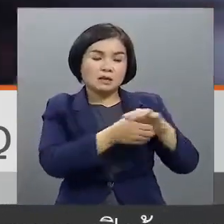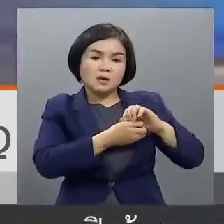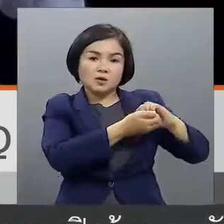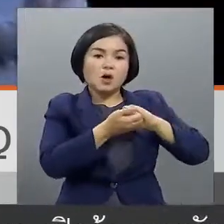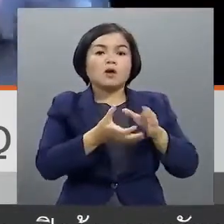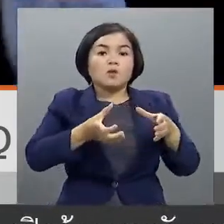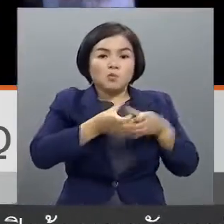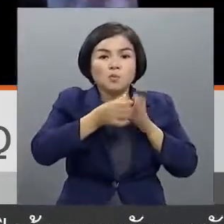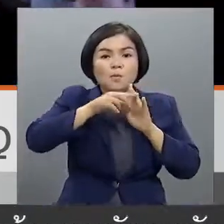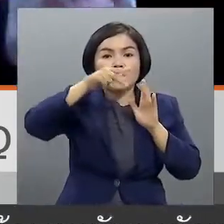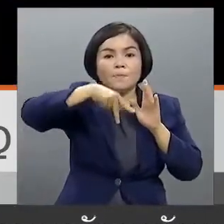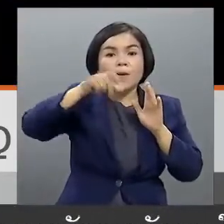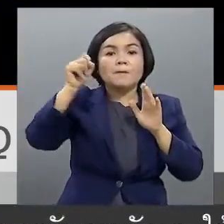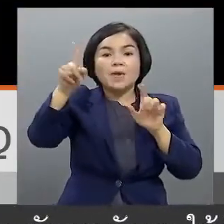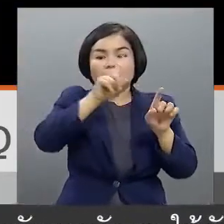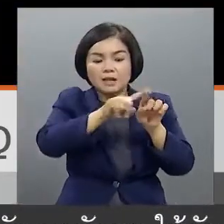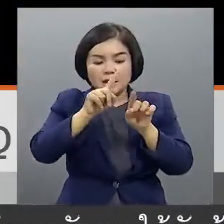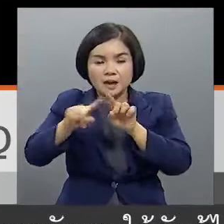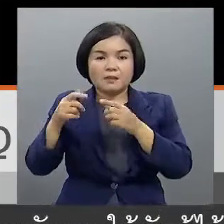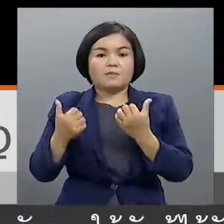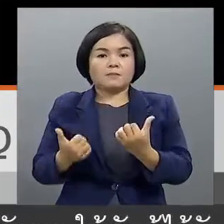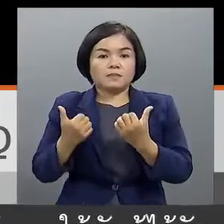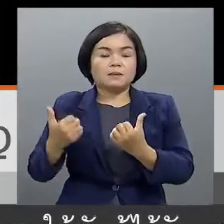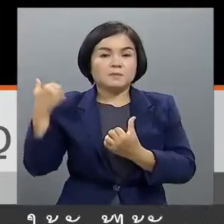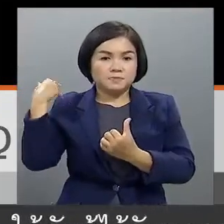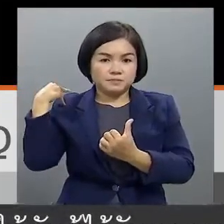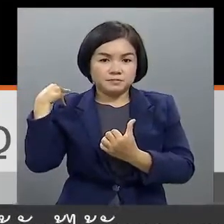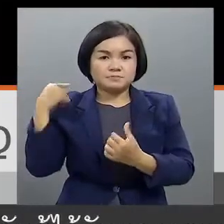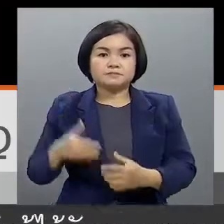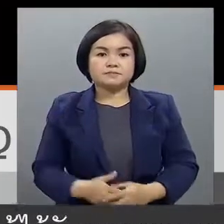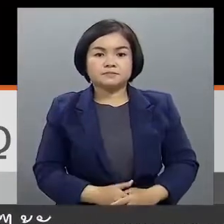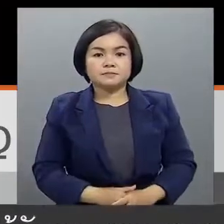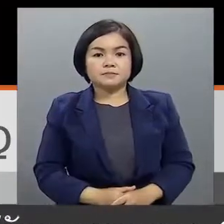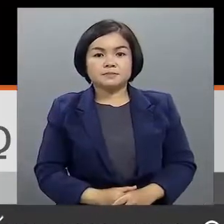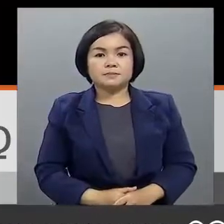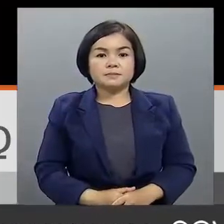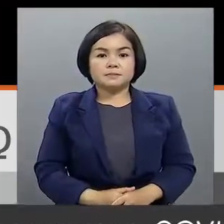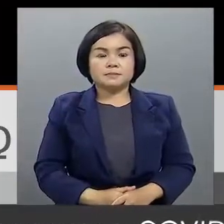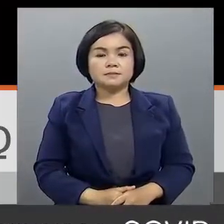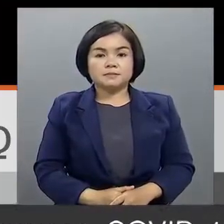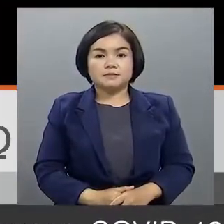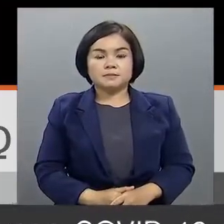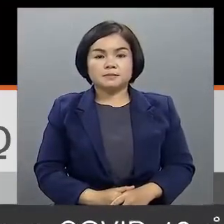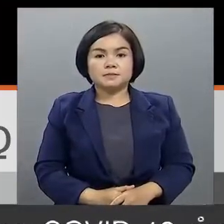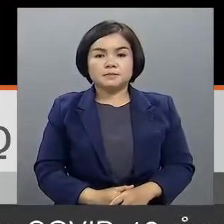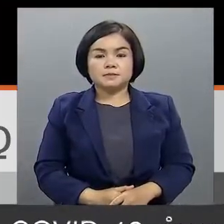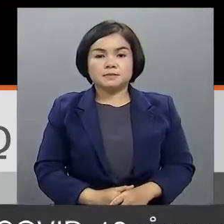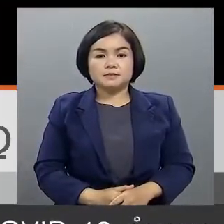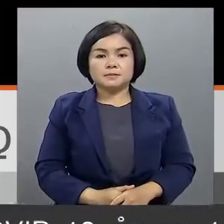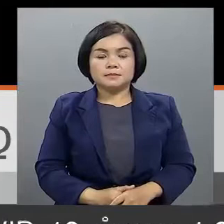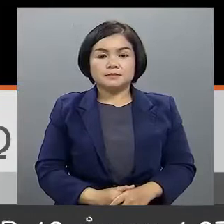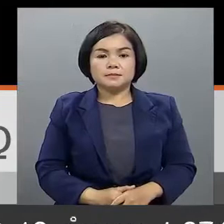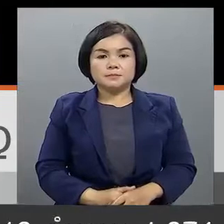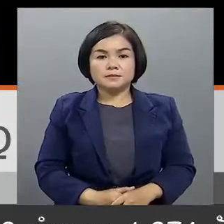านบทความเนื่องในเดือน Pride Month Do you agree that a third restroom should be built for transgenders? Why? Why